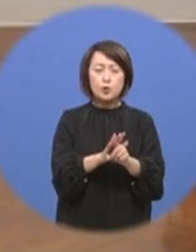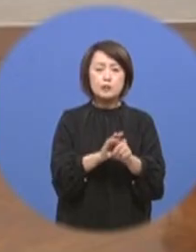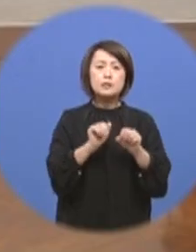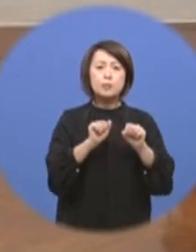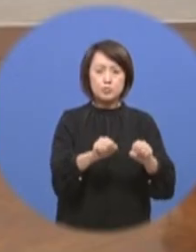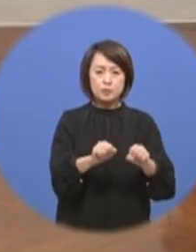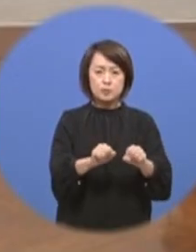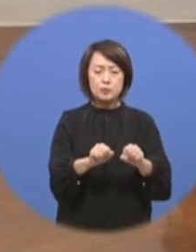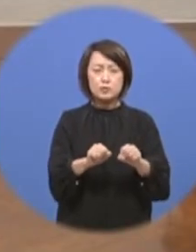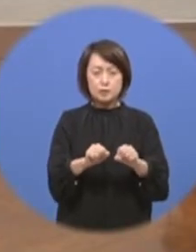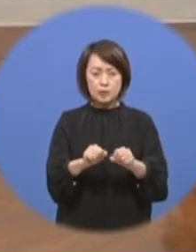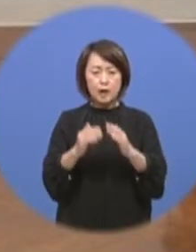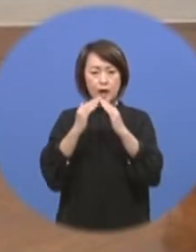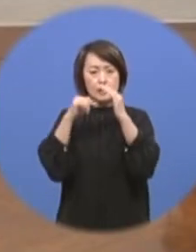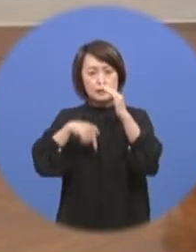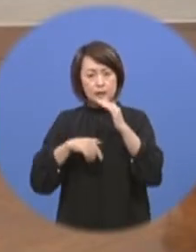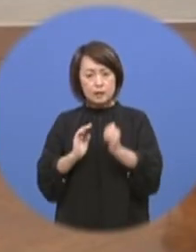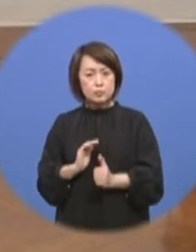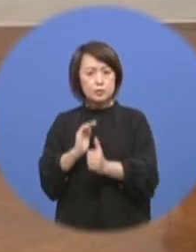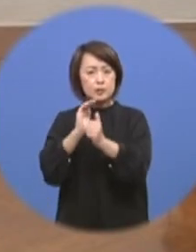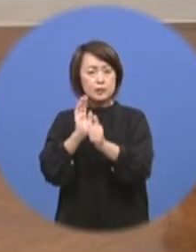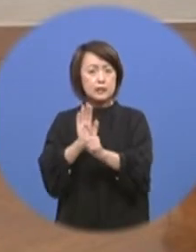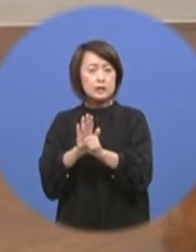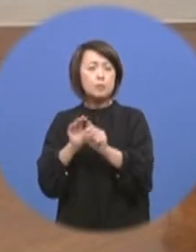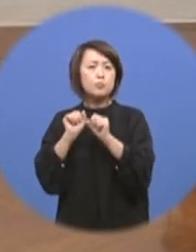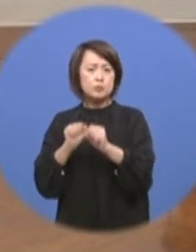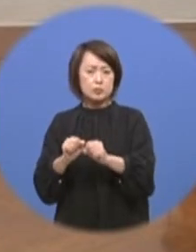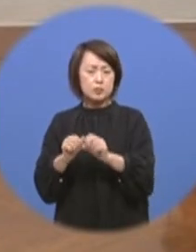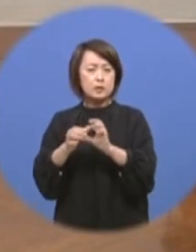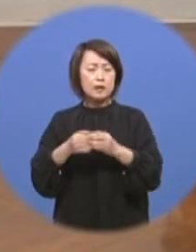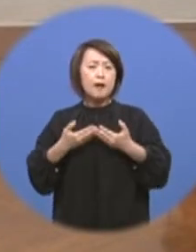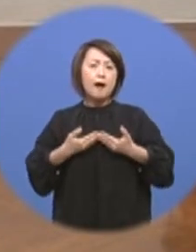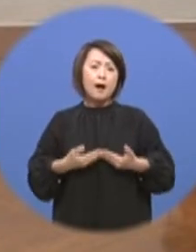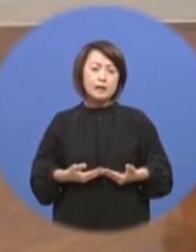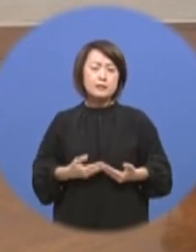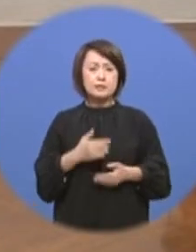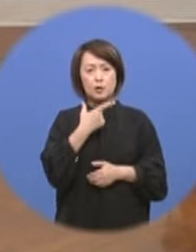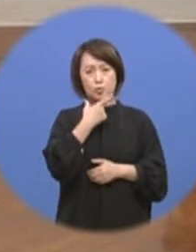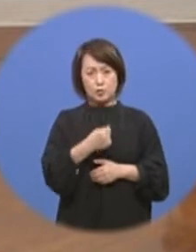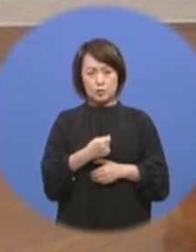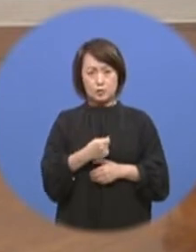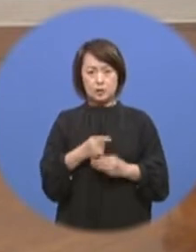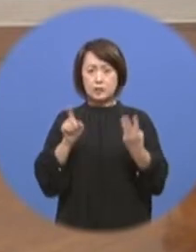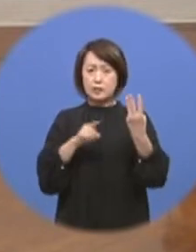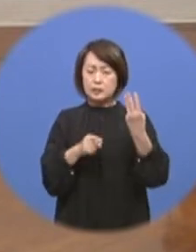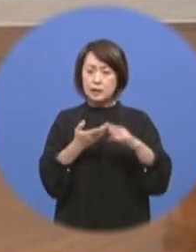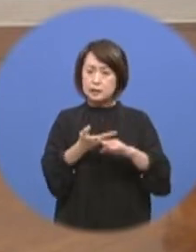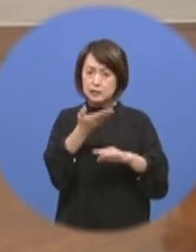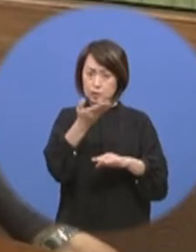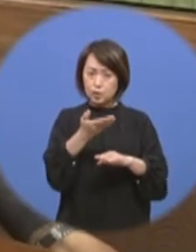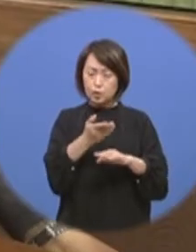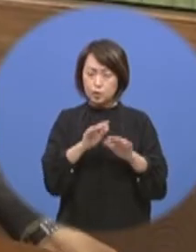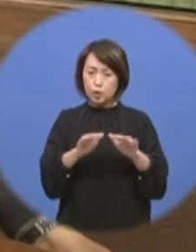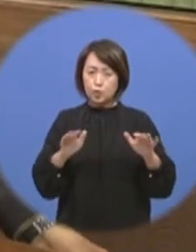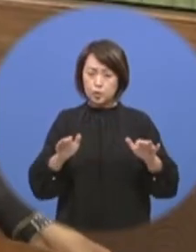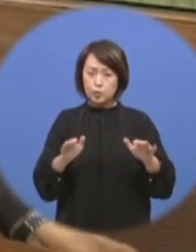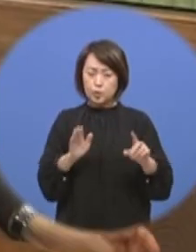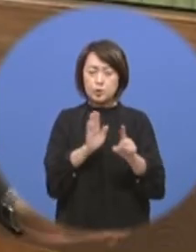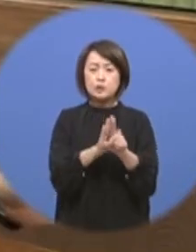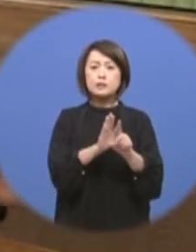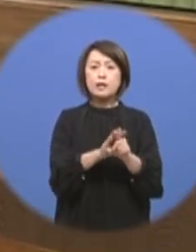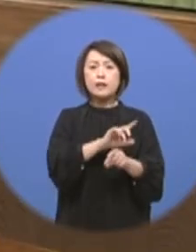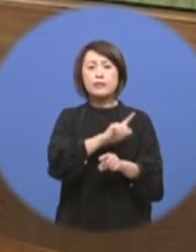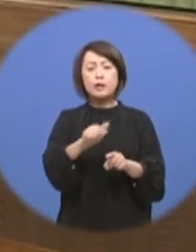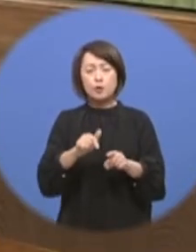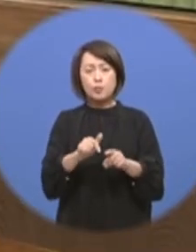安心してくださいねっ三枝以上の世帯向けも奨学金などの制限をさらに緩和する